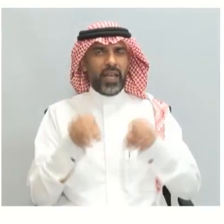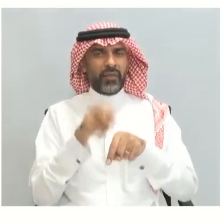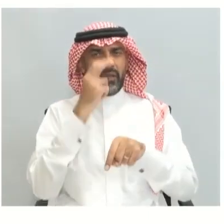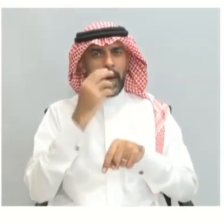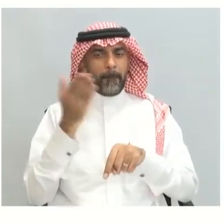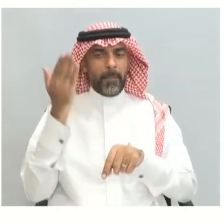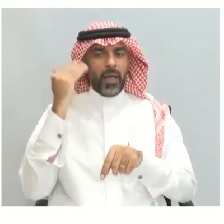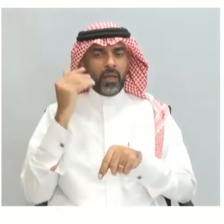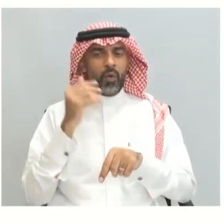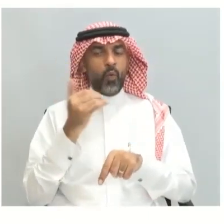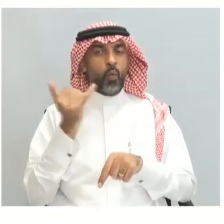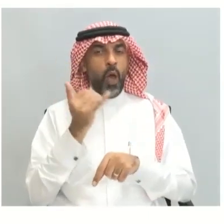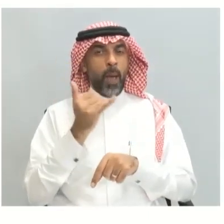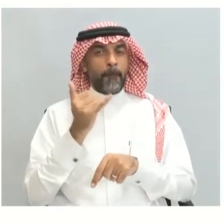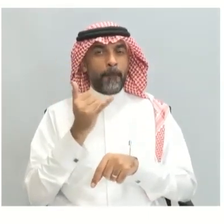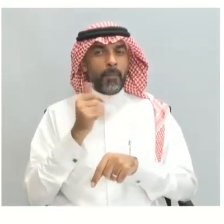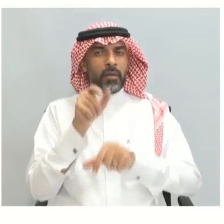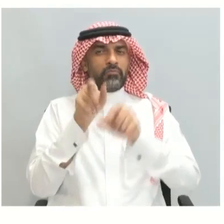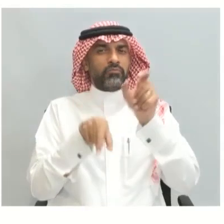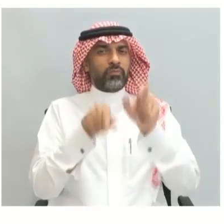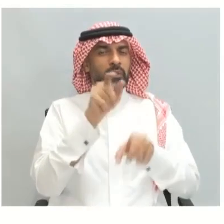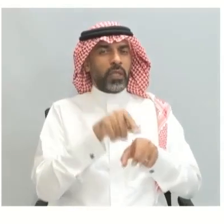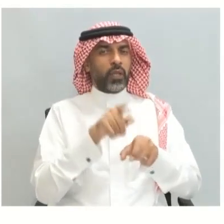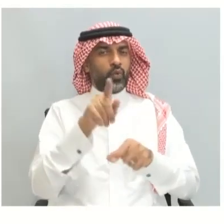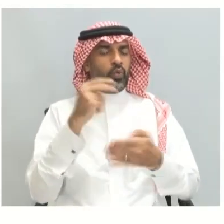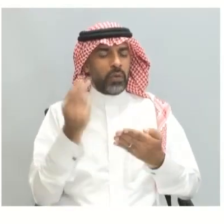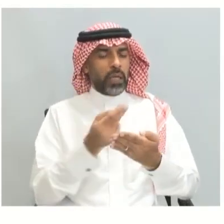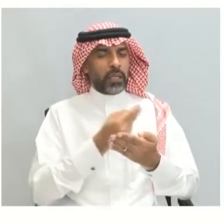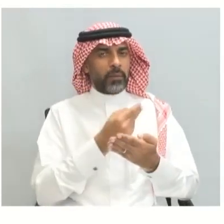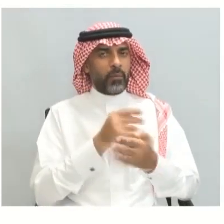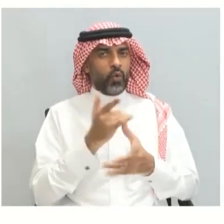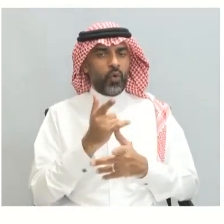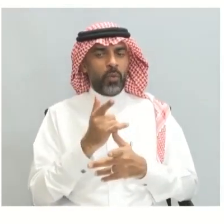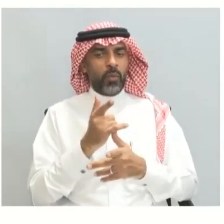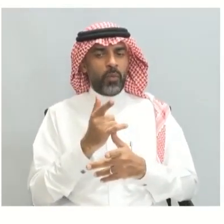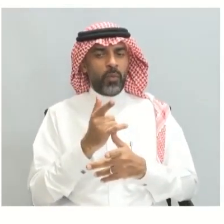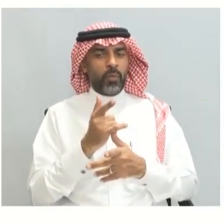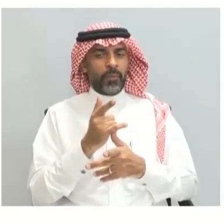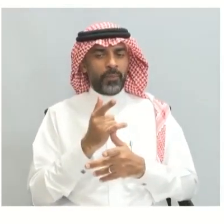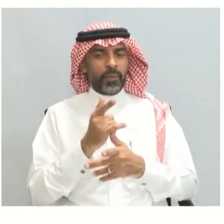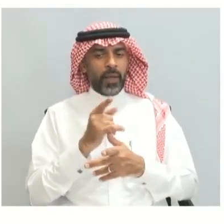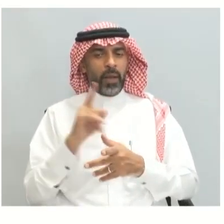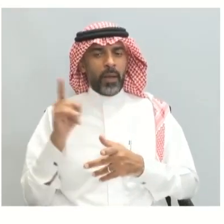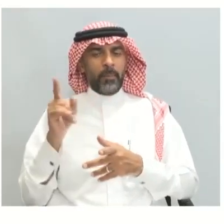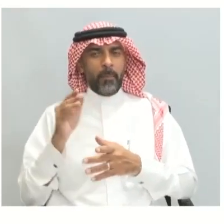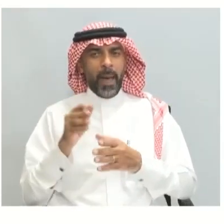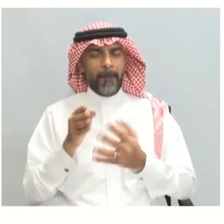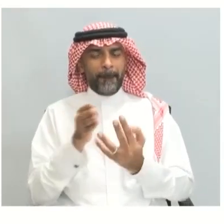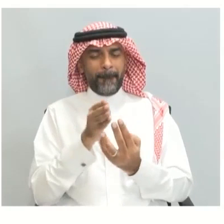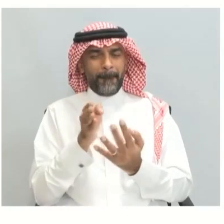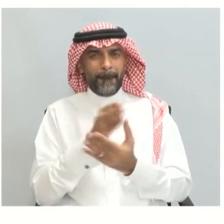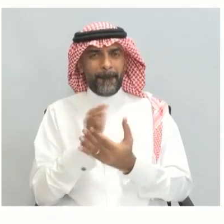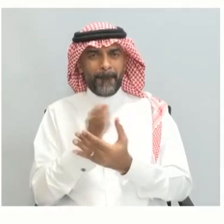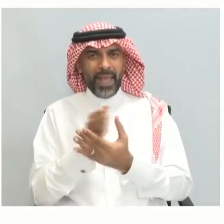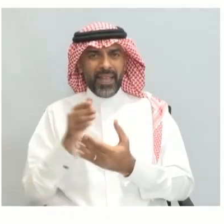اهم الاقوام التي رسمت هذه الخرائط هم سكان ما بين النهرين